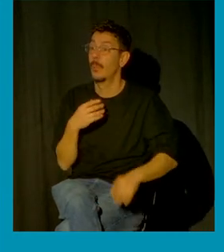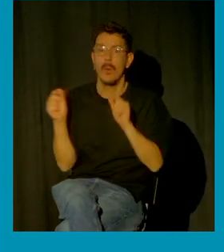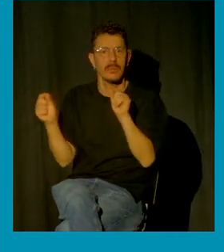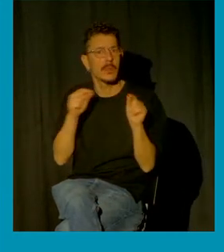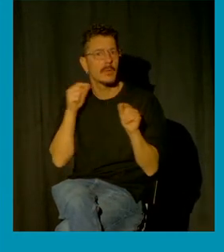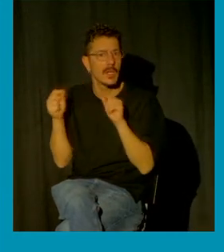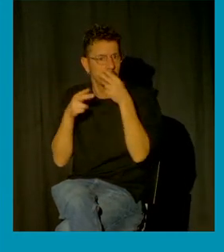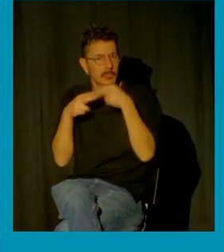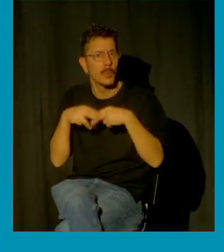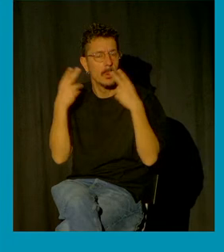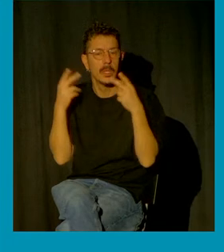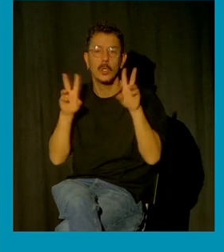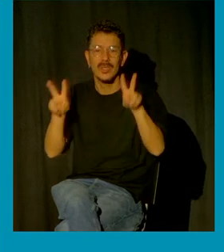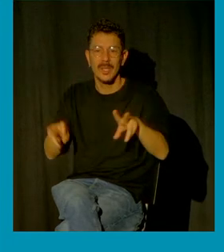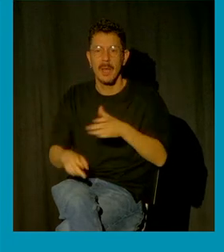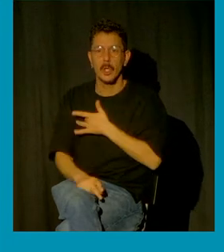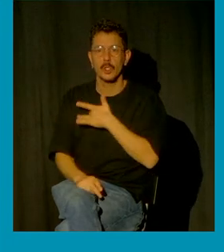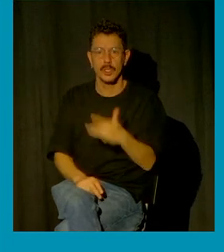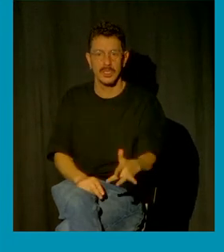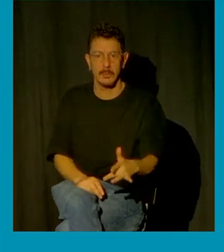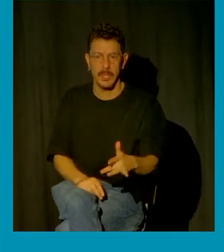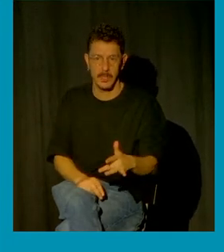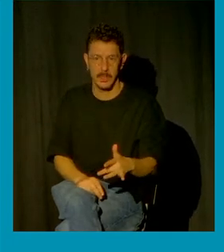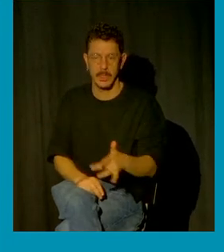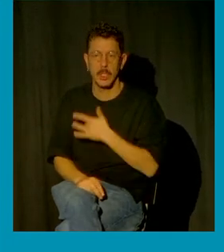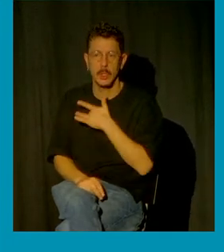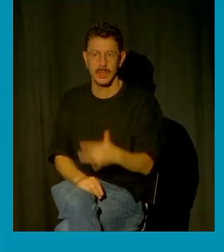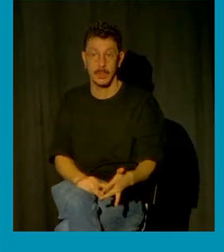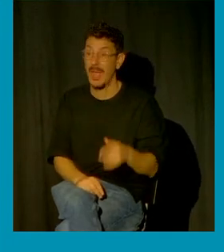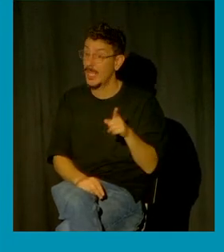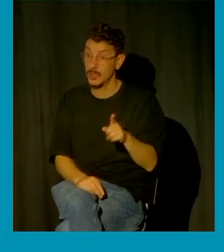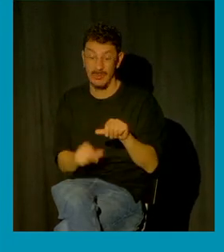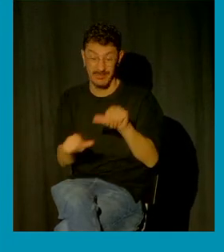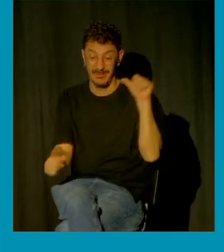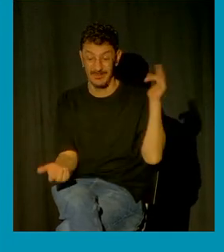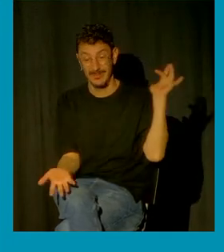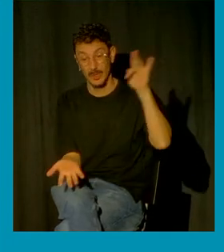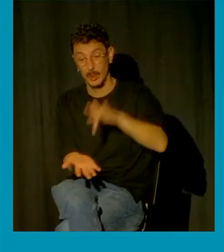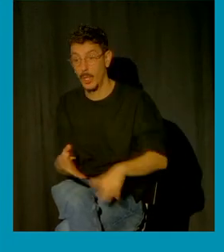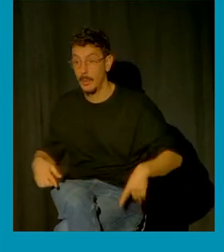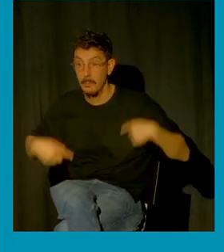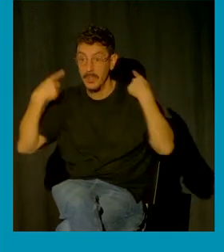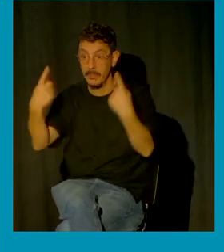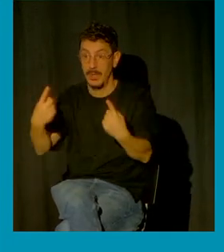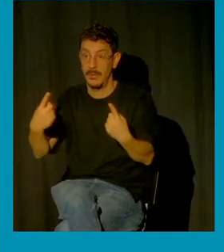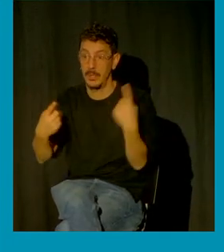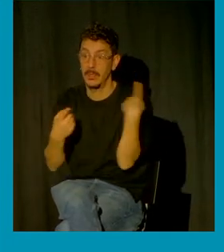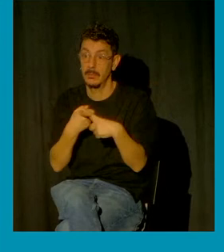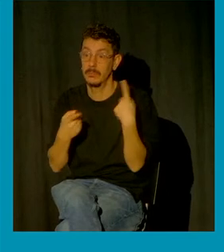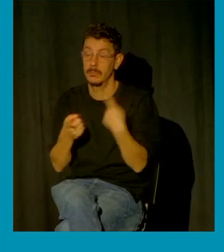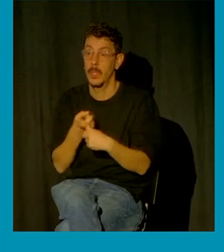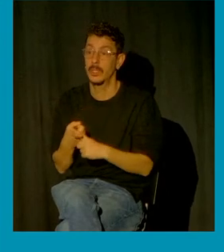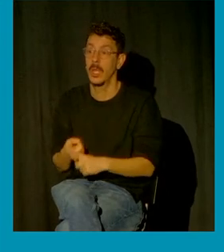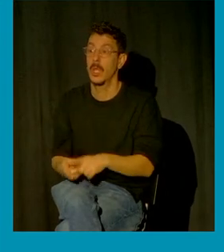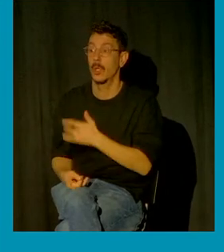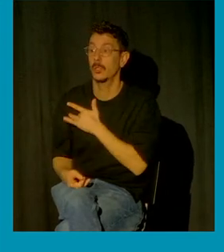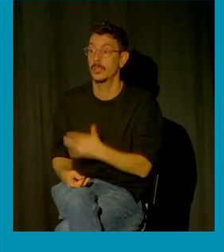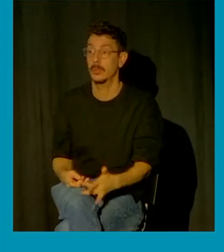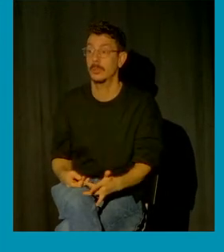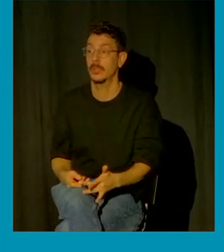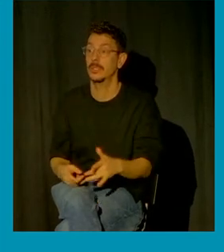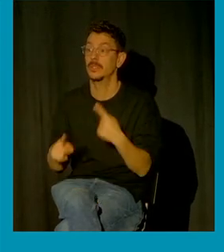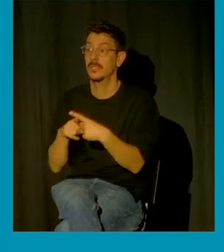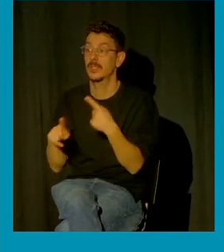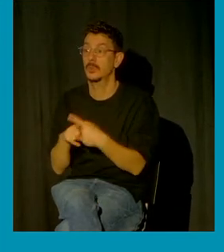el consentiment sexual això va ser una fita històrica perquè de cop el consentiment sexual deixava de ser un concepte jurídic per esdevenir una